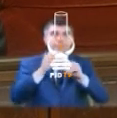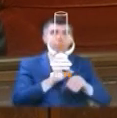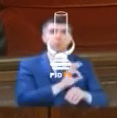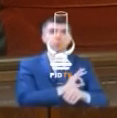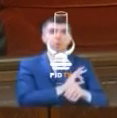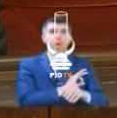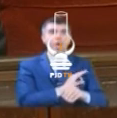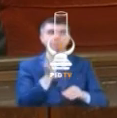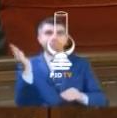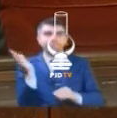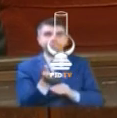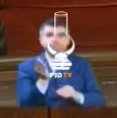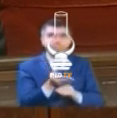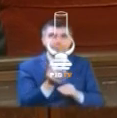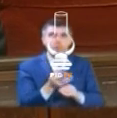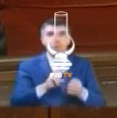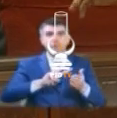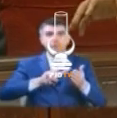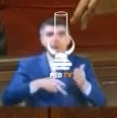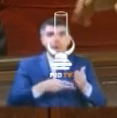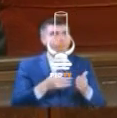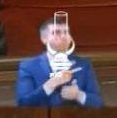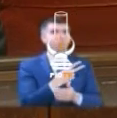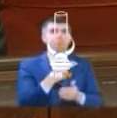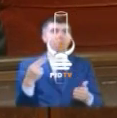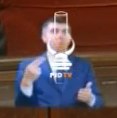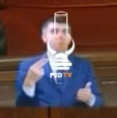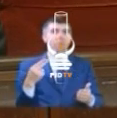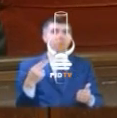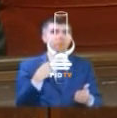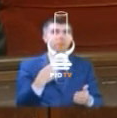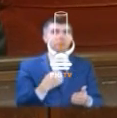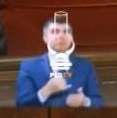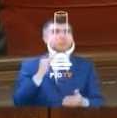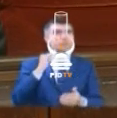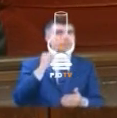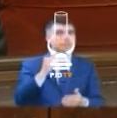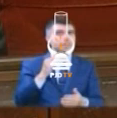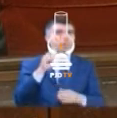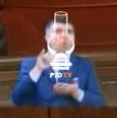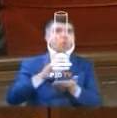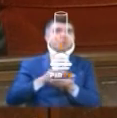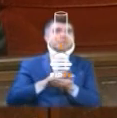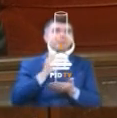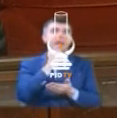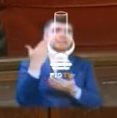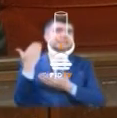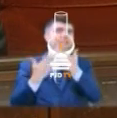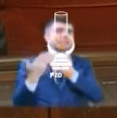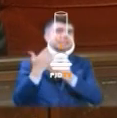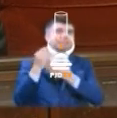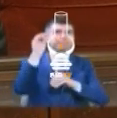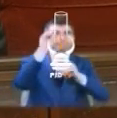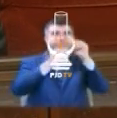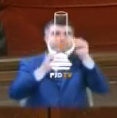تم المشروع الاستثماري لكن تخصيص ما تبقى لهذا الموقع الأثري المهم. بما يخص الموضوع ديال